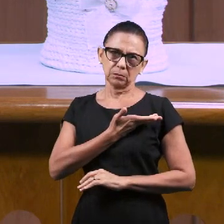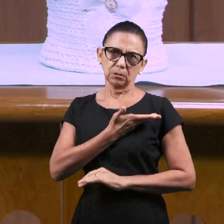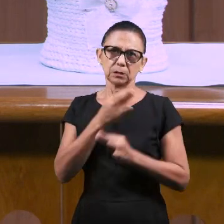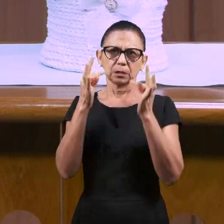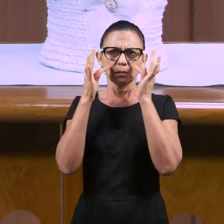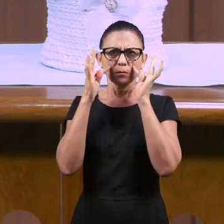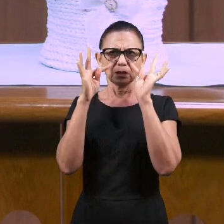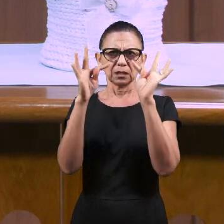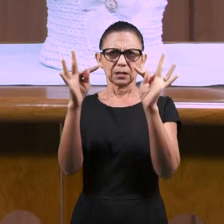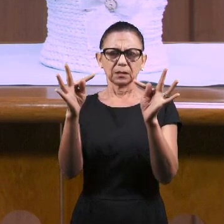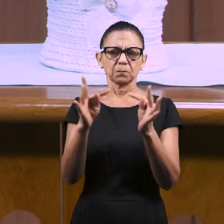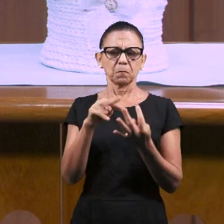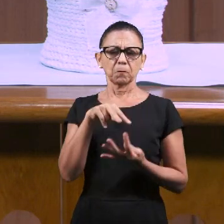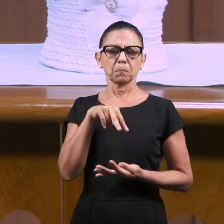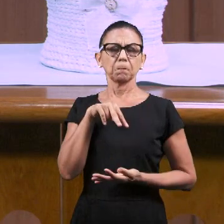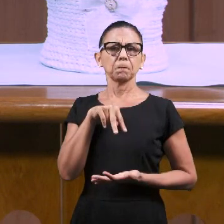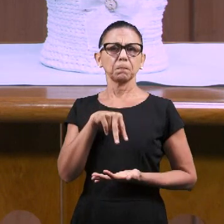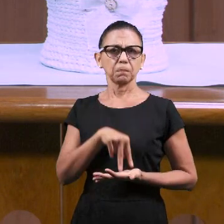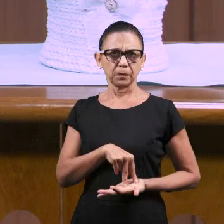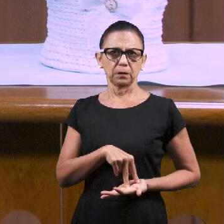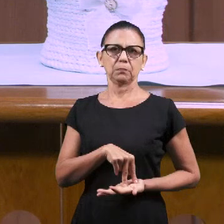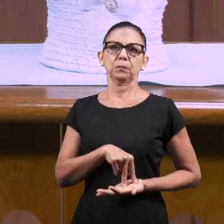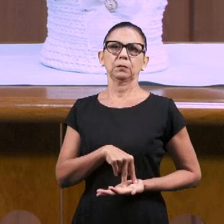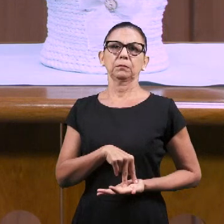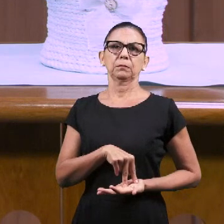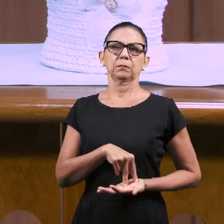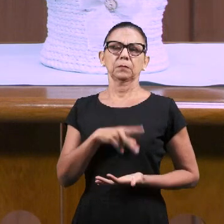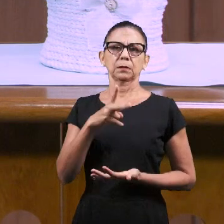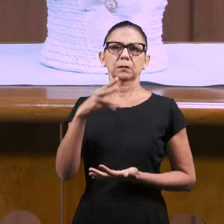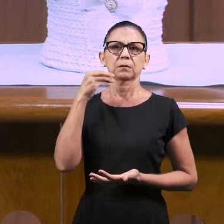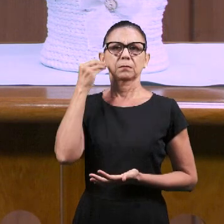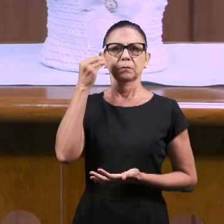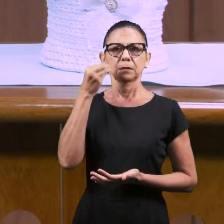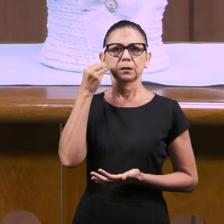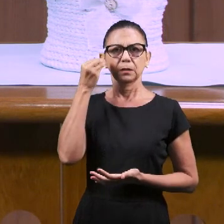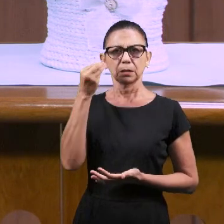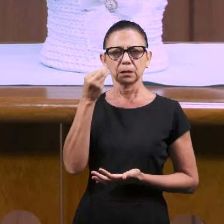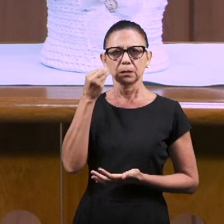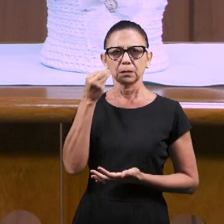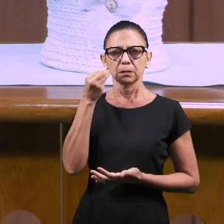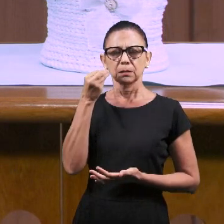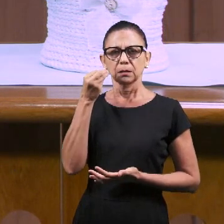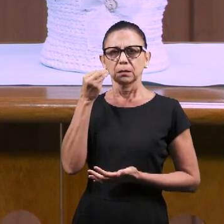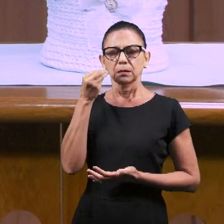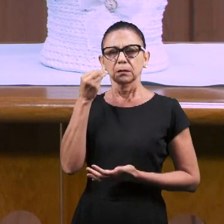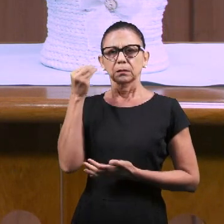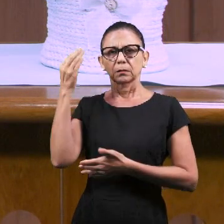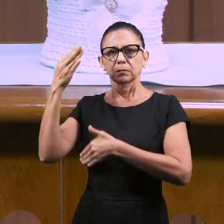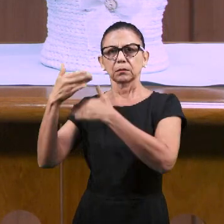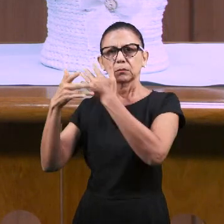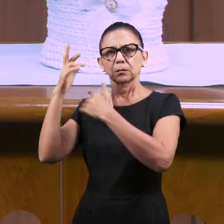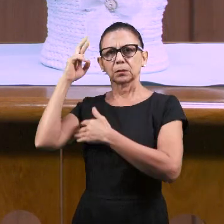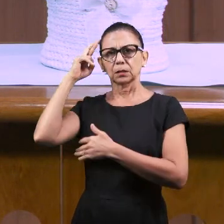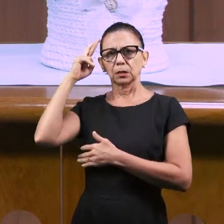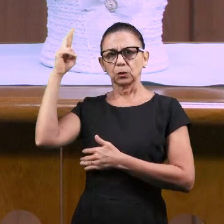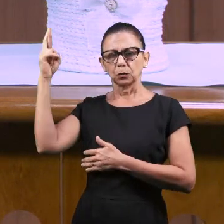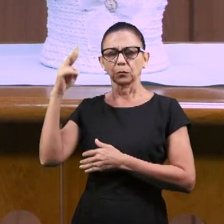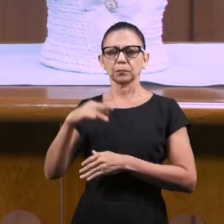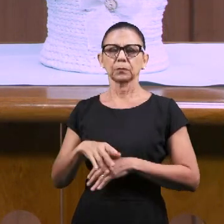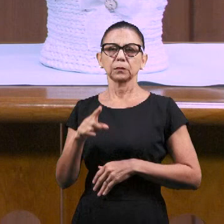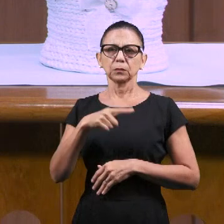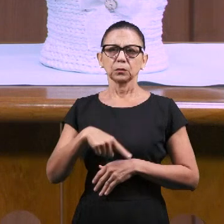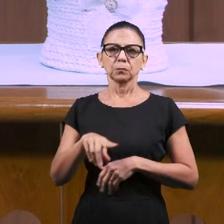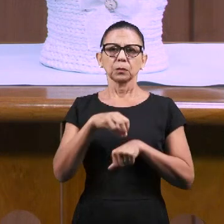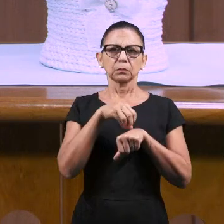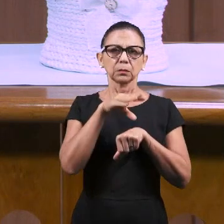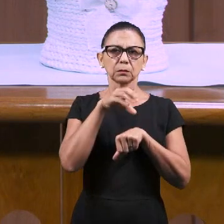parole ferme de la part de tes serviteurs, une expérience avec toi, pour transmettre à ceux qui sont à côté. Bénis,